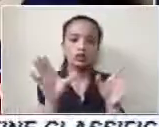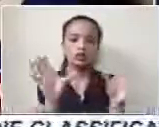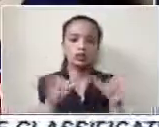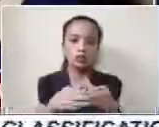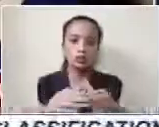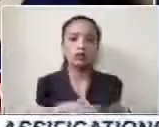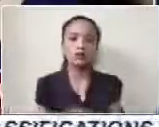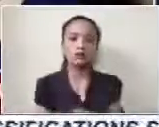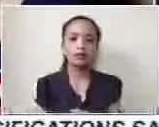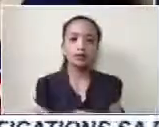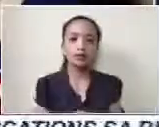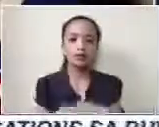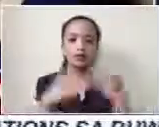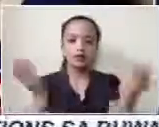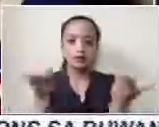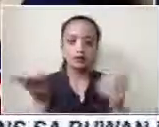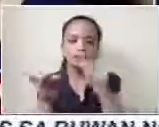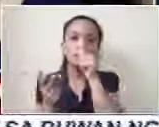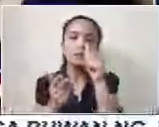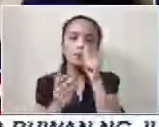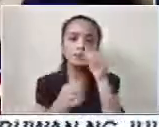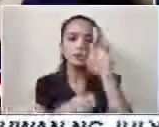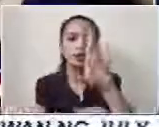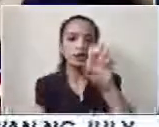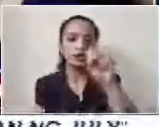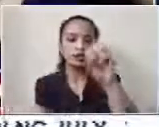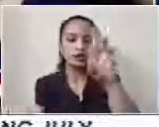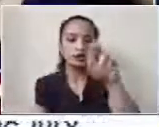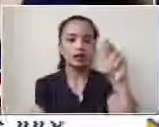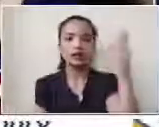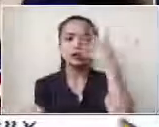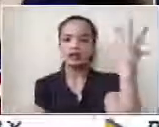swab. Pwede na mag-travel all around the country as more